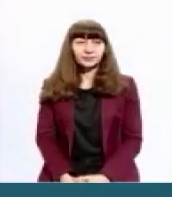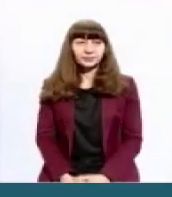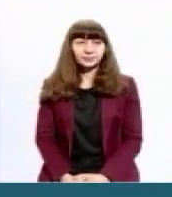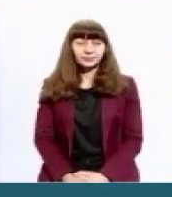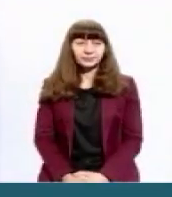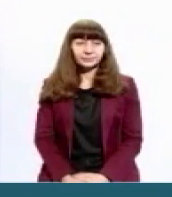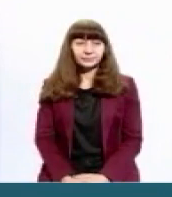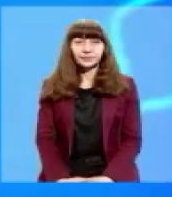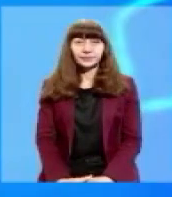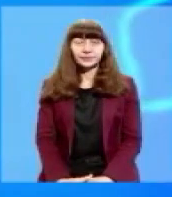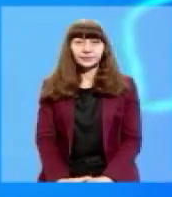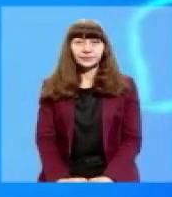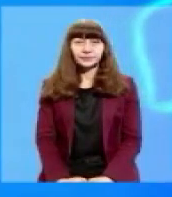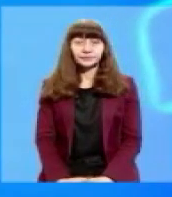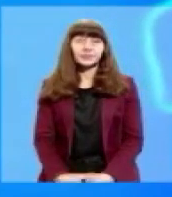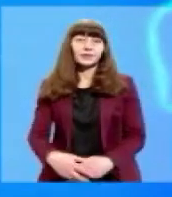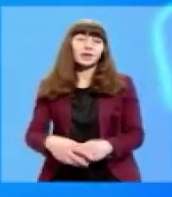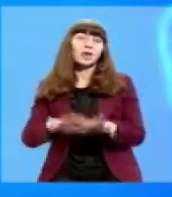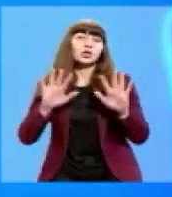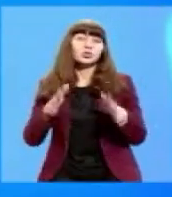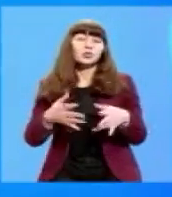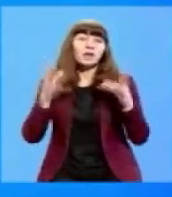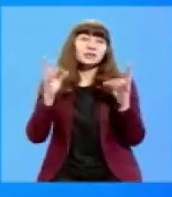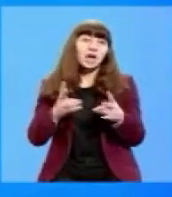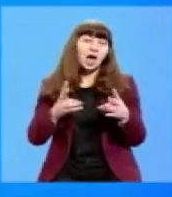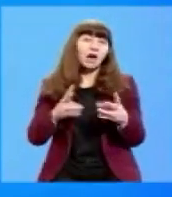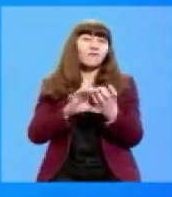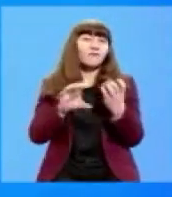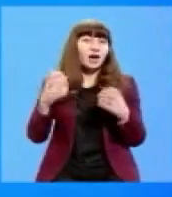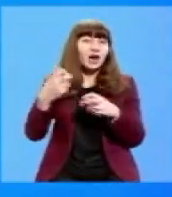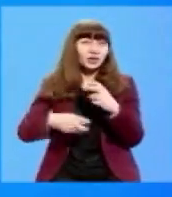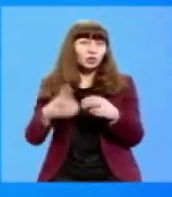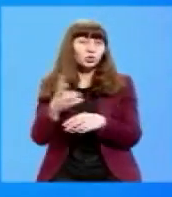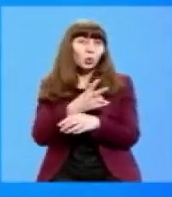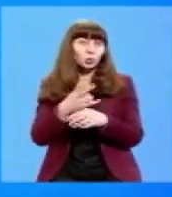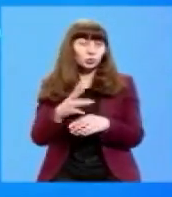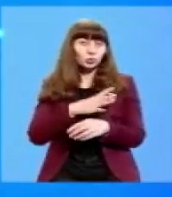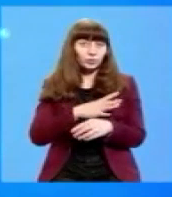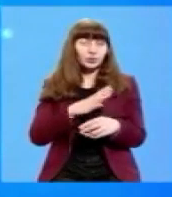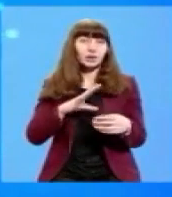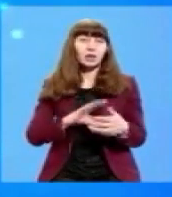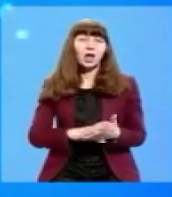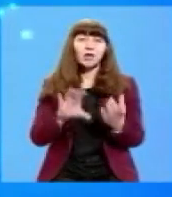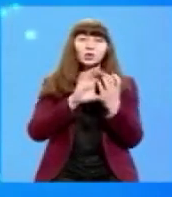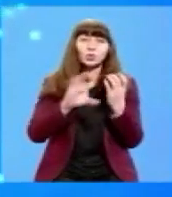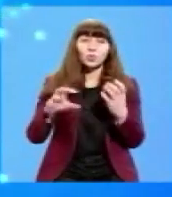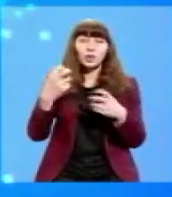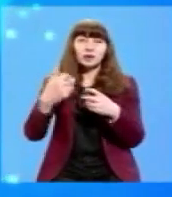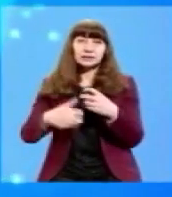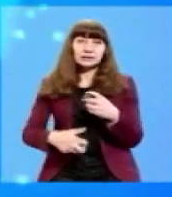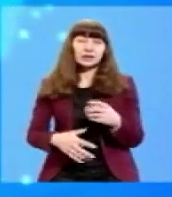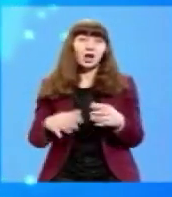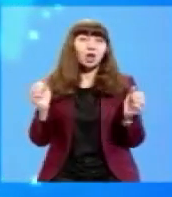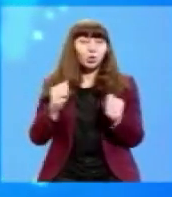телеканал Кустанай. Последствия аварии устраняются. Минувшей ночью в результате порыва трубы на магистральном